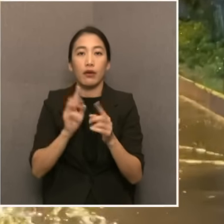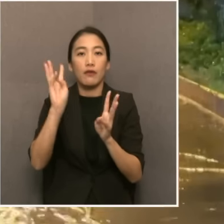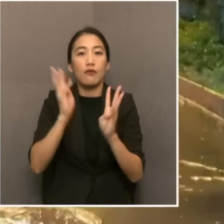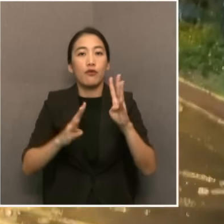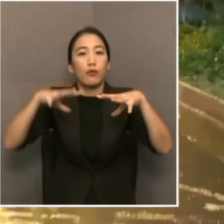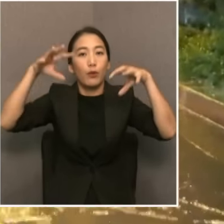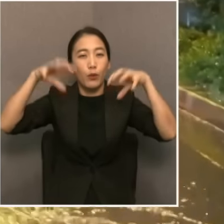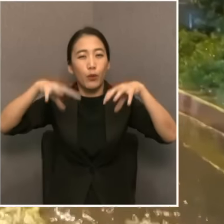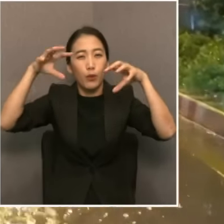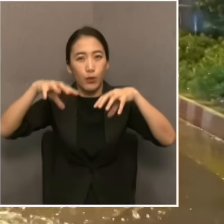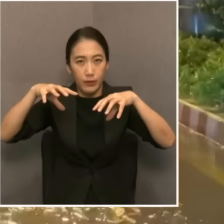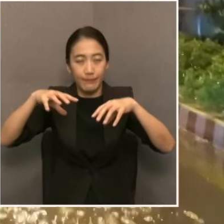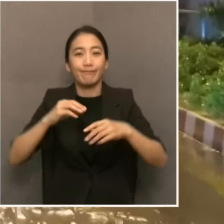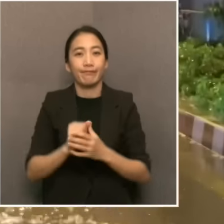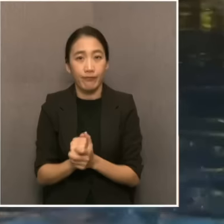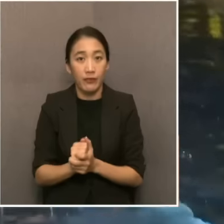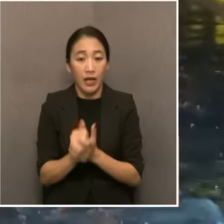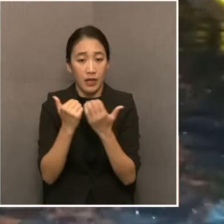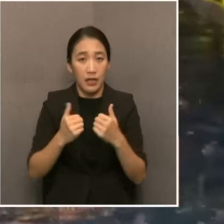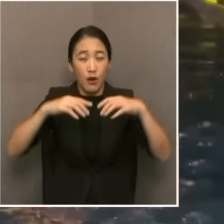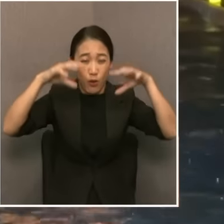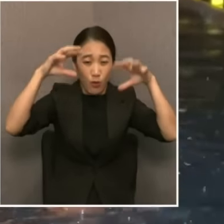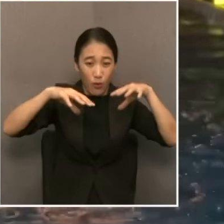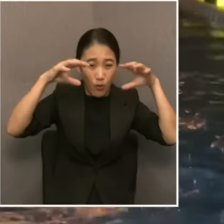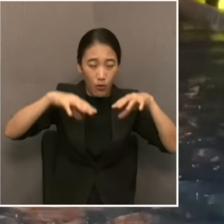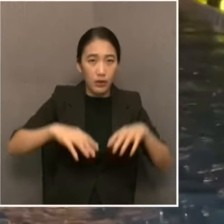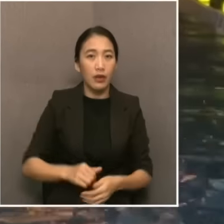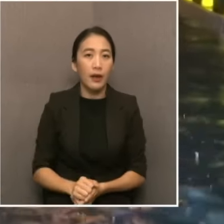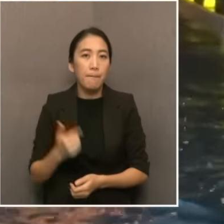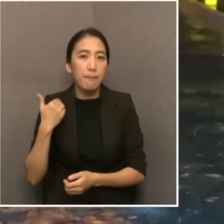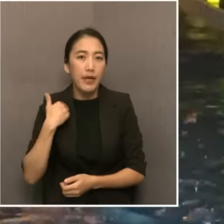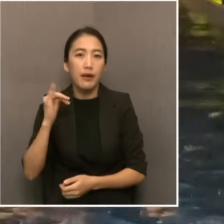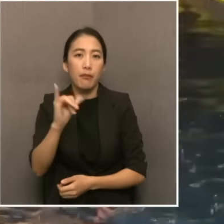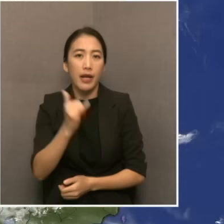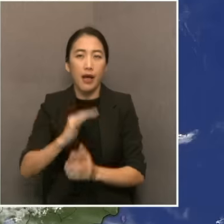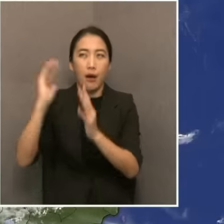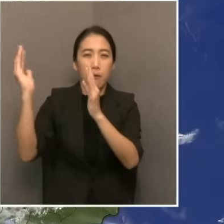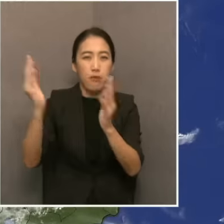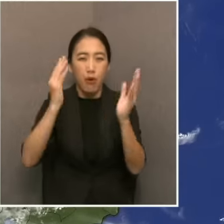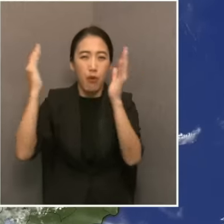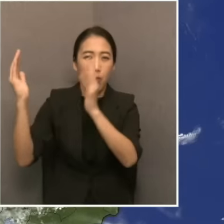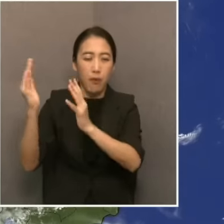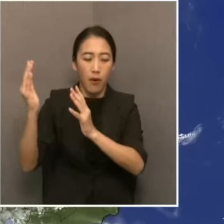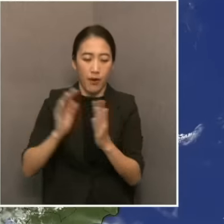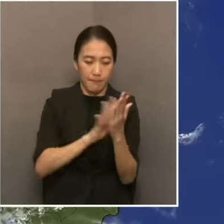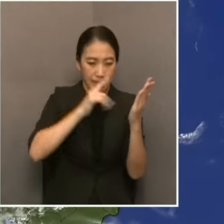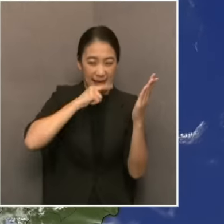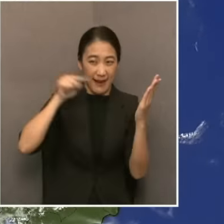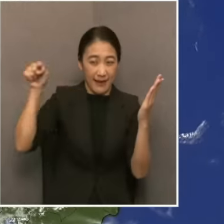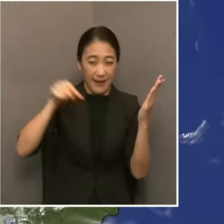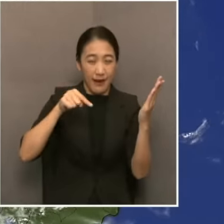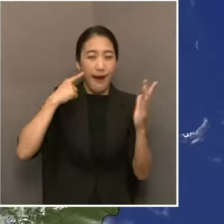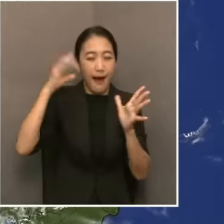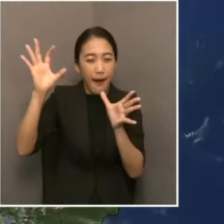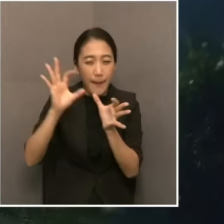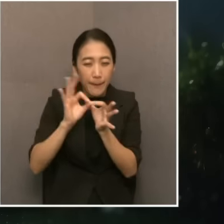นี้ยังไม่พบสัญญาณการก่อตัวของพายุหมุนเขตร้อนใกล้บริเวณประเทศไทยค่ะไปดูปริมาณฝนภา